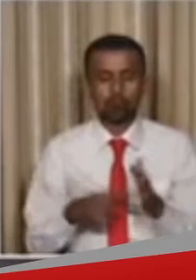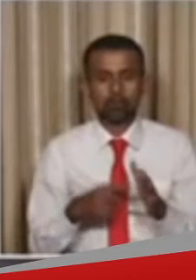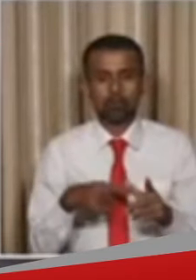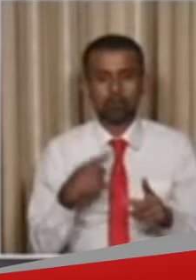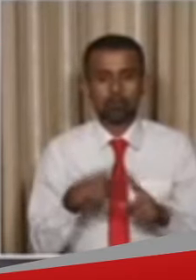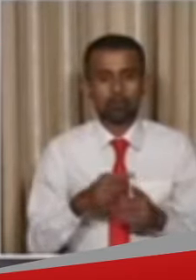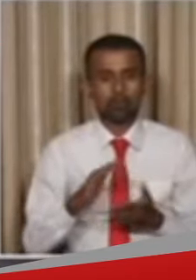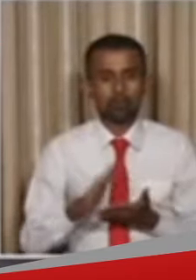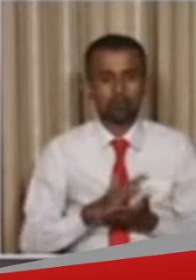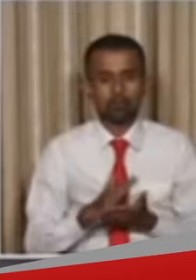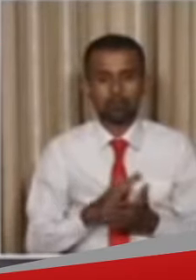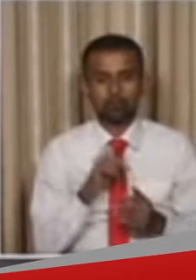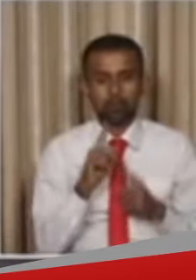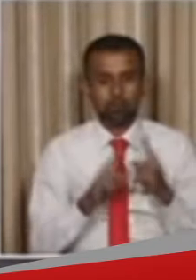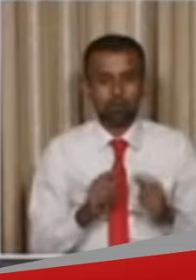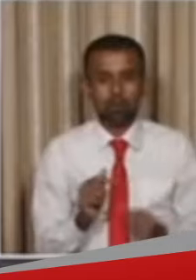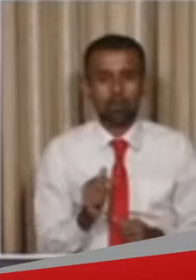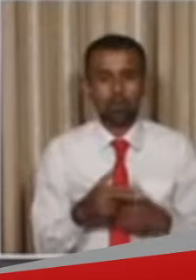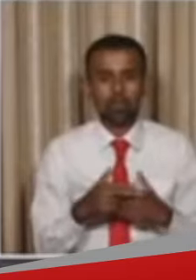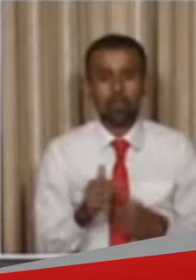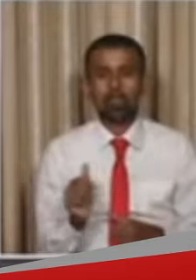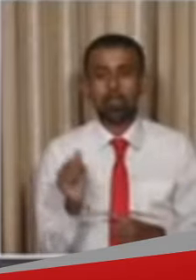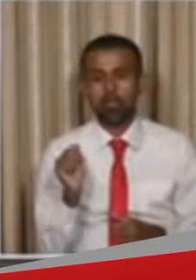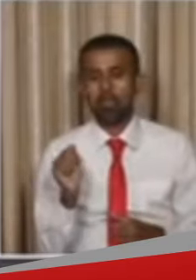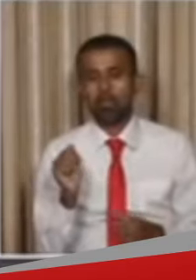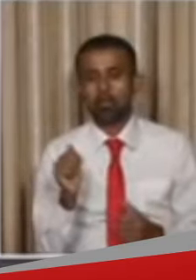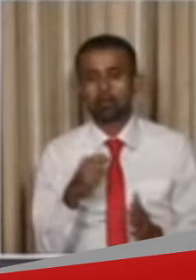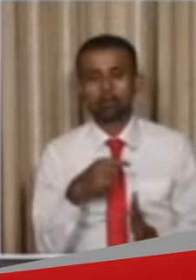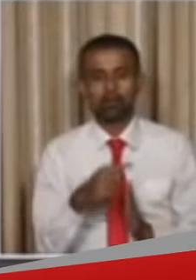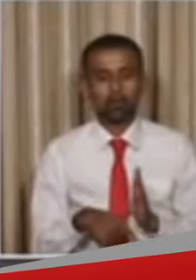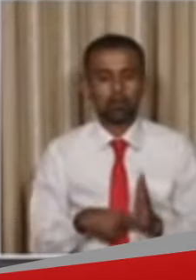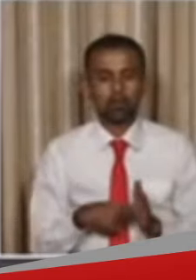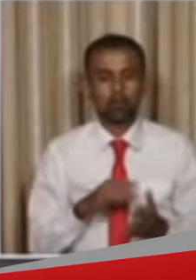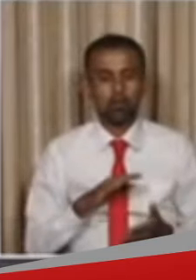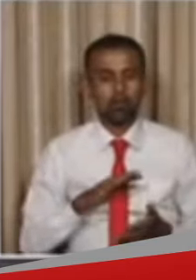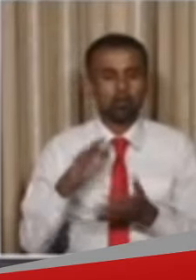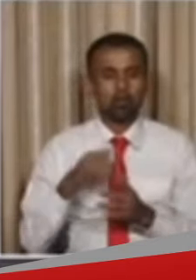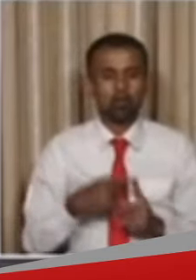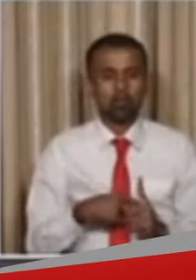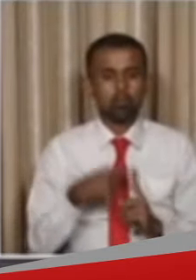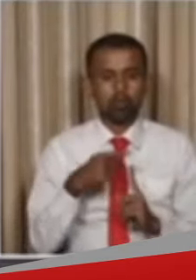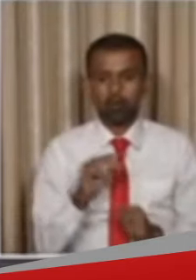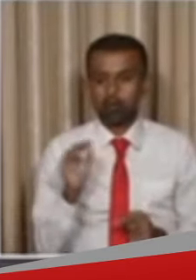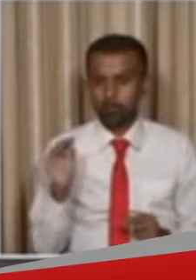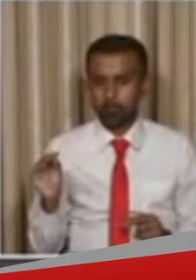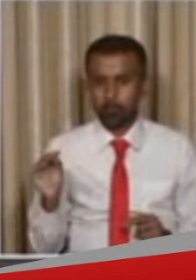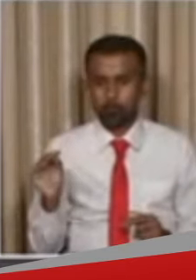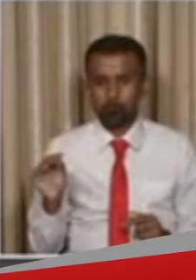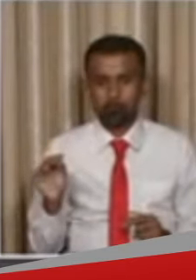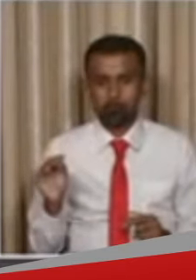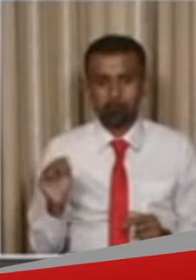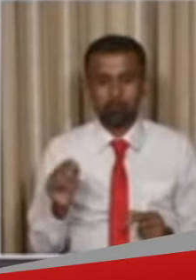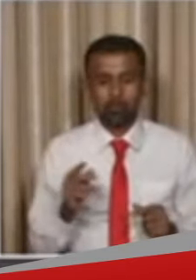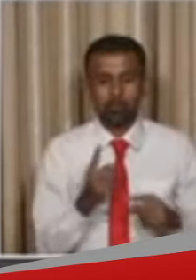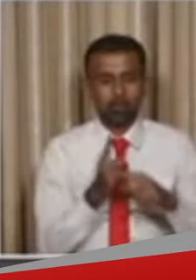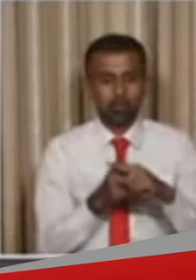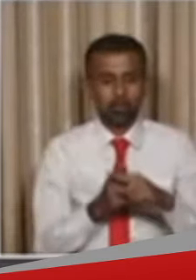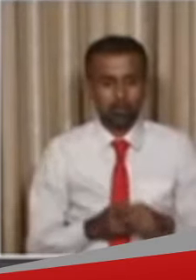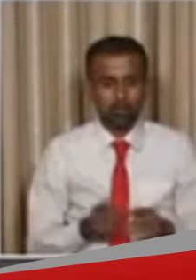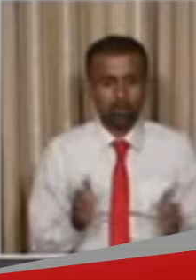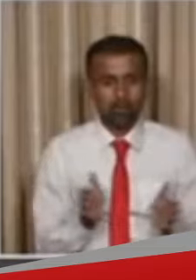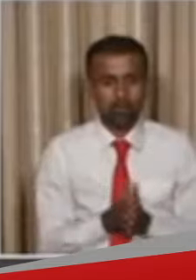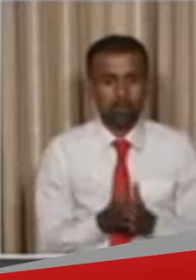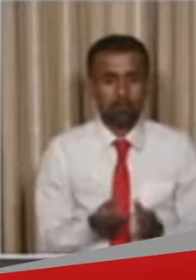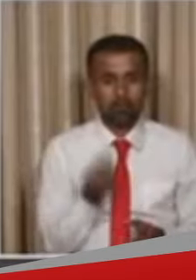කරේ අපි ඇයි? අපි කතා කරේ මේ රටේ අපනායන දිරිමත් කරන්න නම් වැලියු වැඩ් කරන්න අවශ්‍ය නම් අපනායන